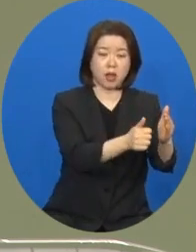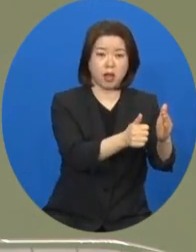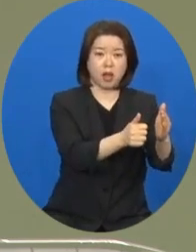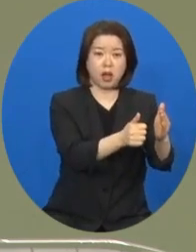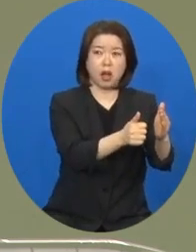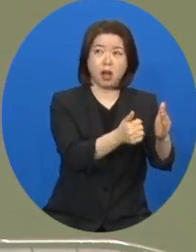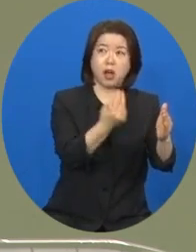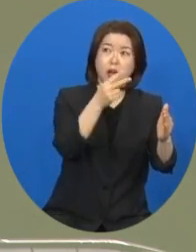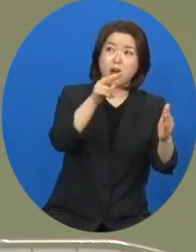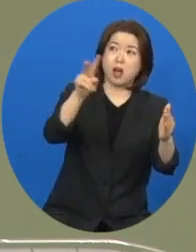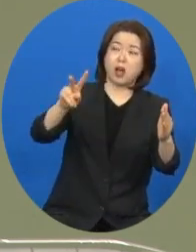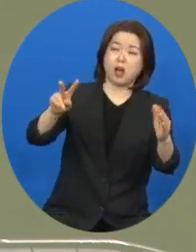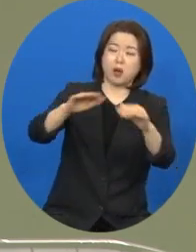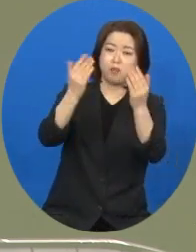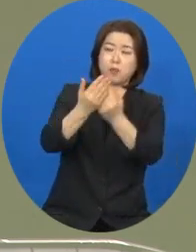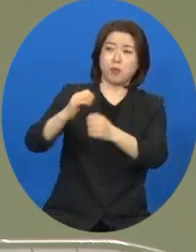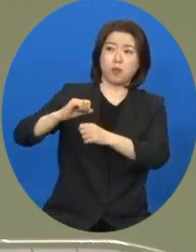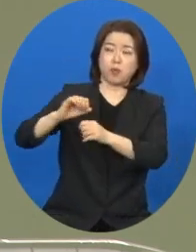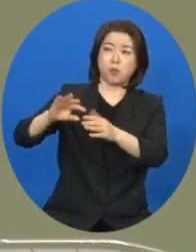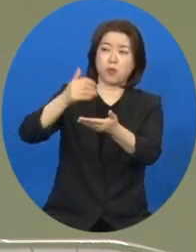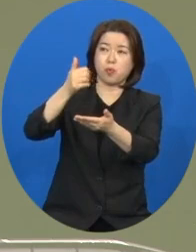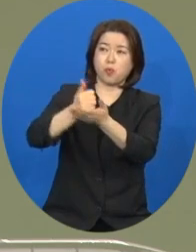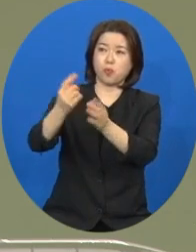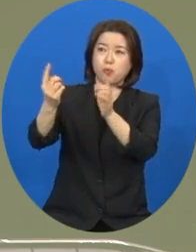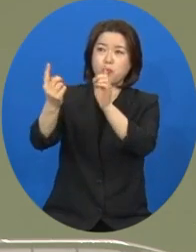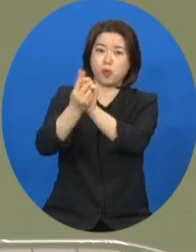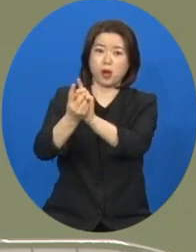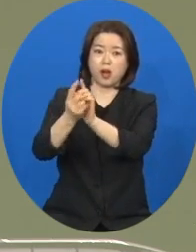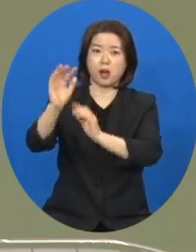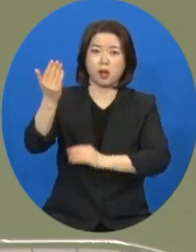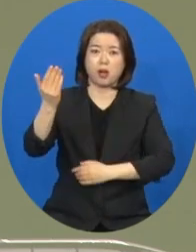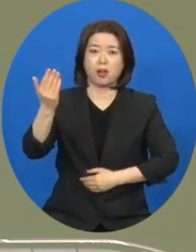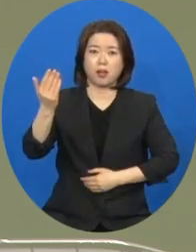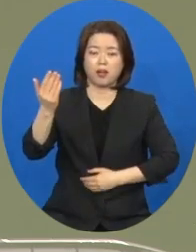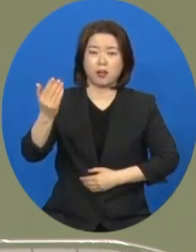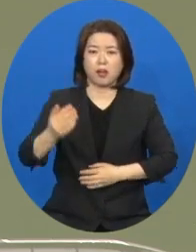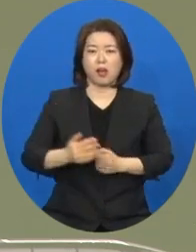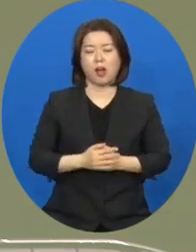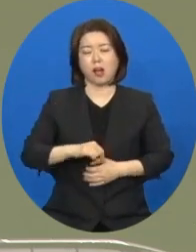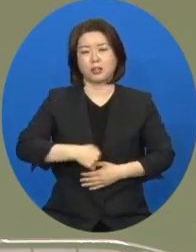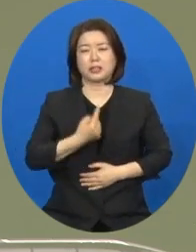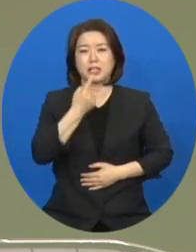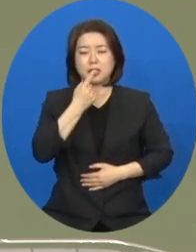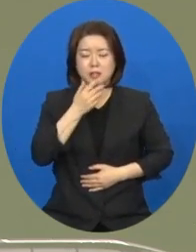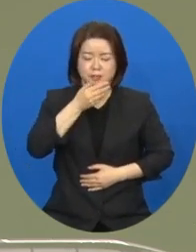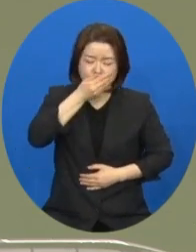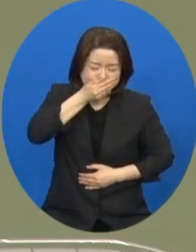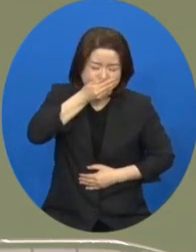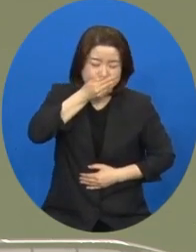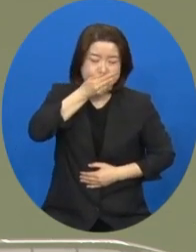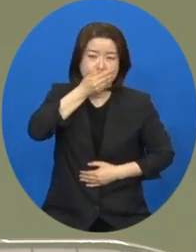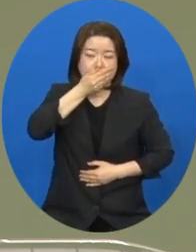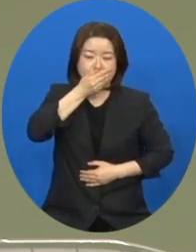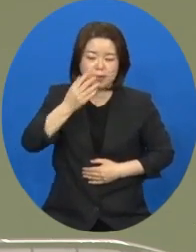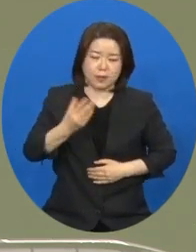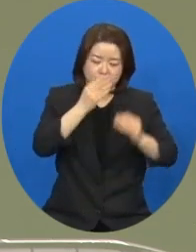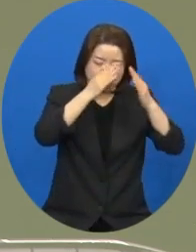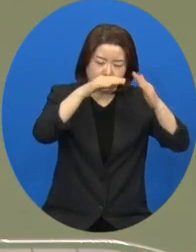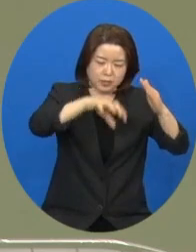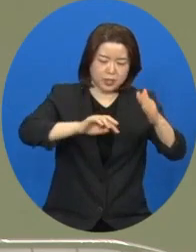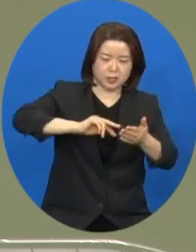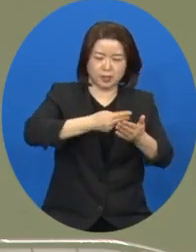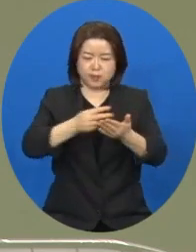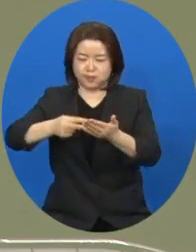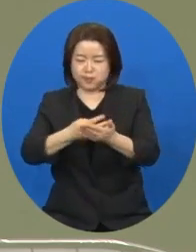만군의 여호와이신 왕을 배웠음이로다. 그는 자기 입을 부여잡고 성전에서